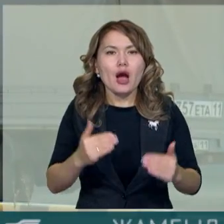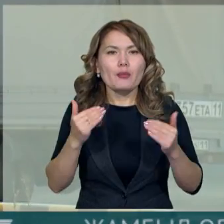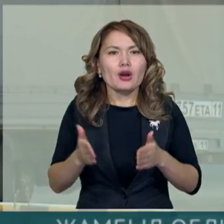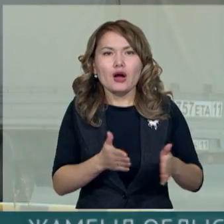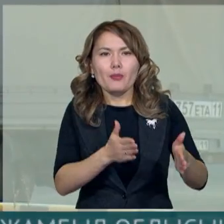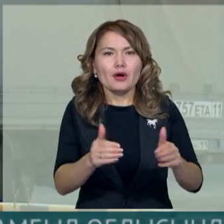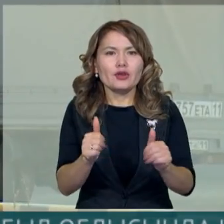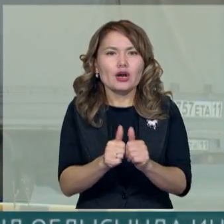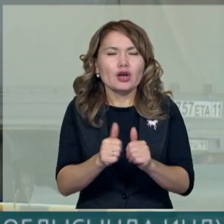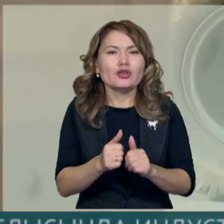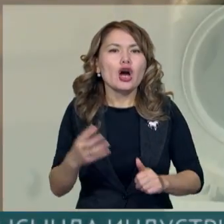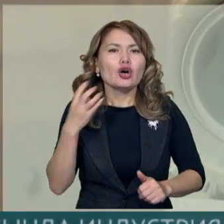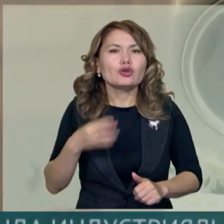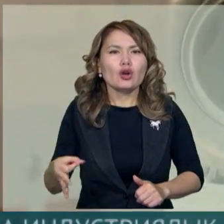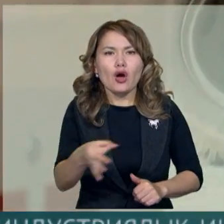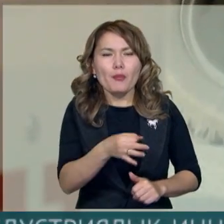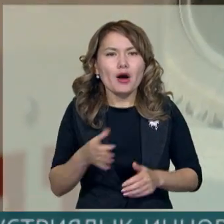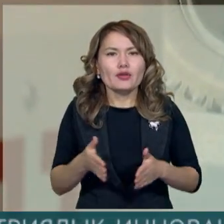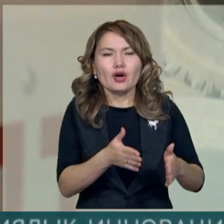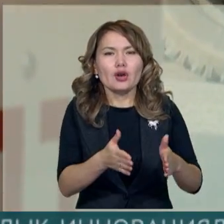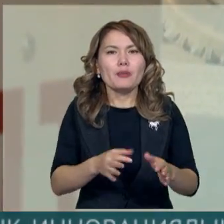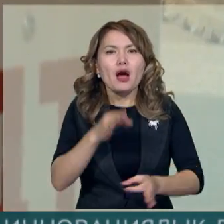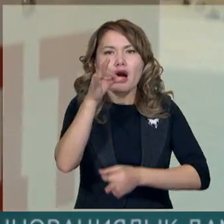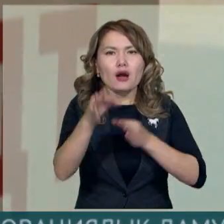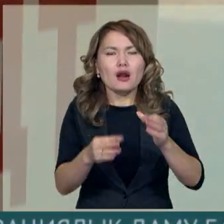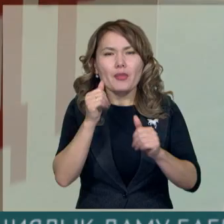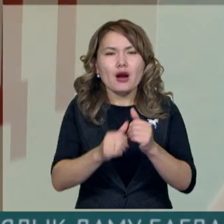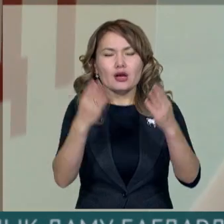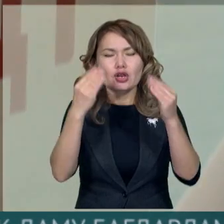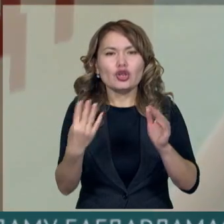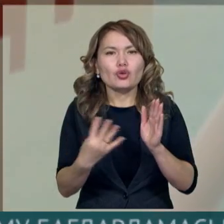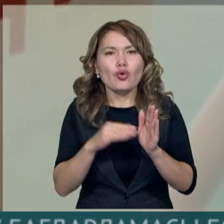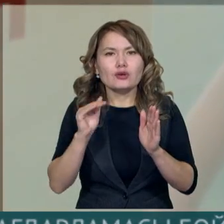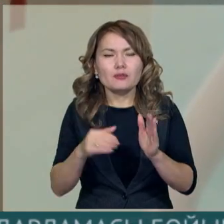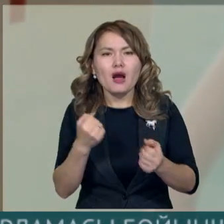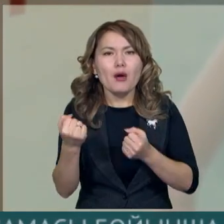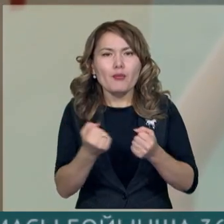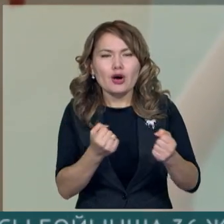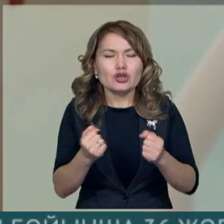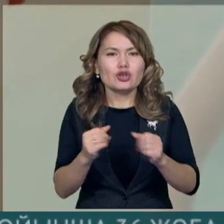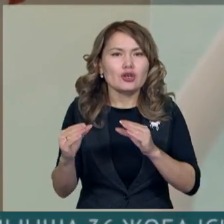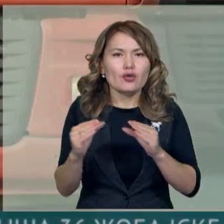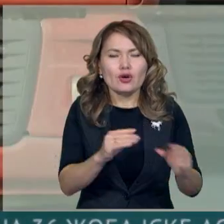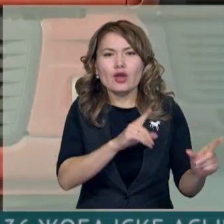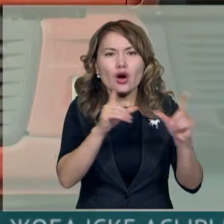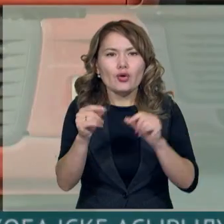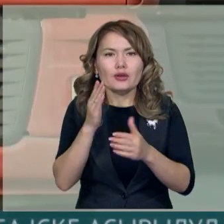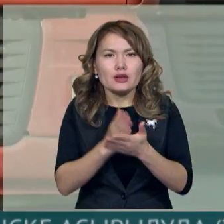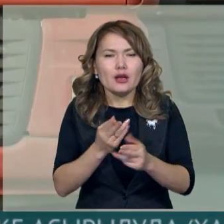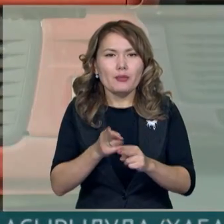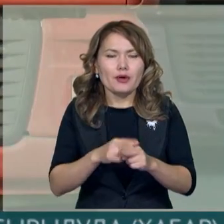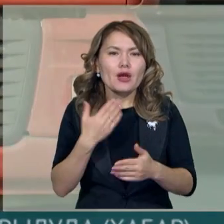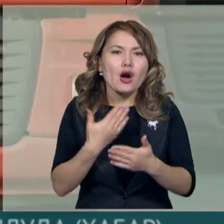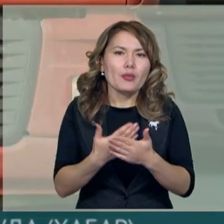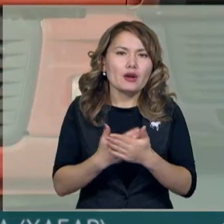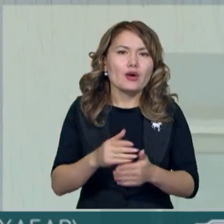жол арқылы Қызылорда облысы аумағынан тәулігіне 9000-ға жуық темір тұлпар өтуде. Ал автобан бойындағы әр орталықтың қызметін орта